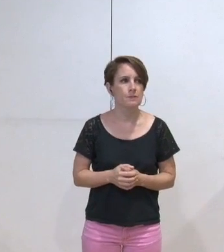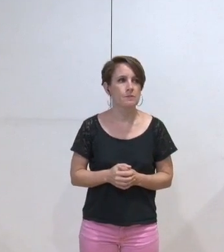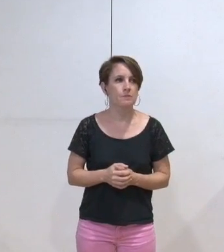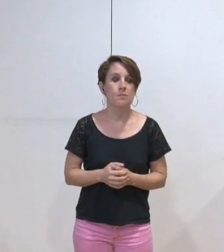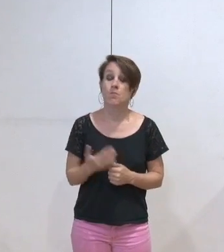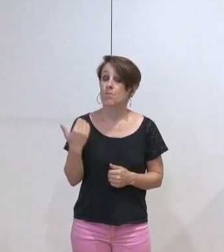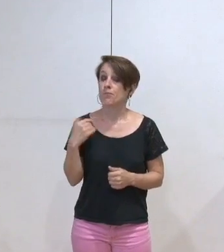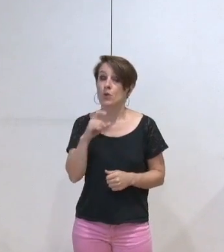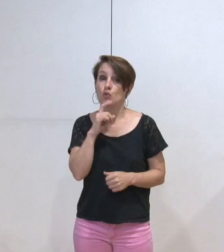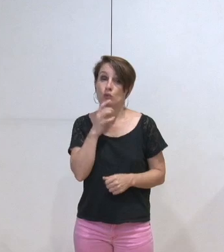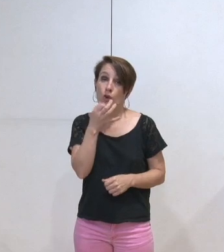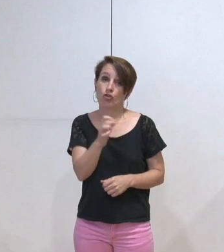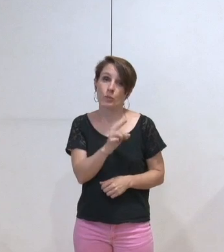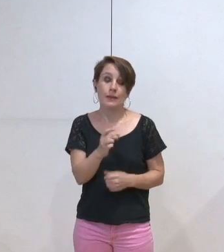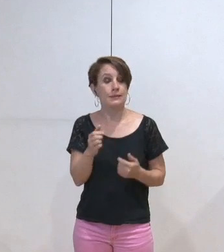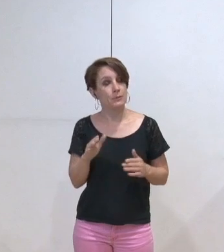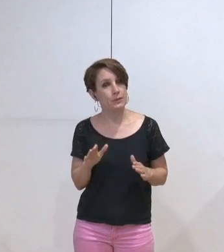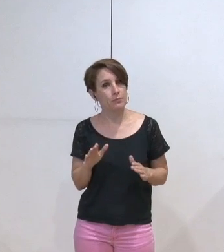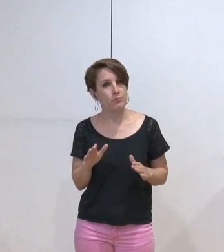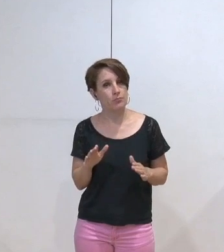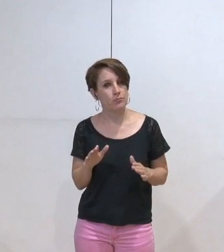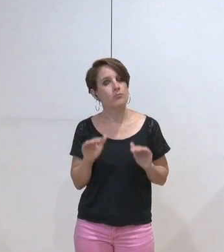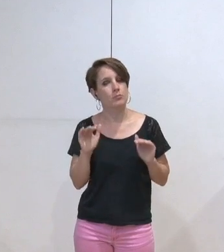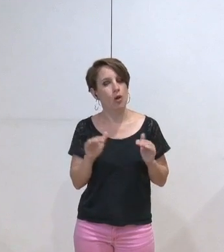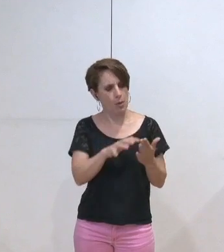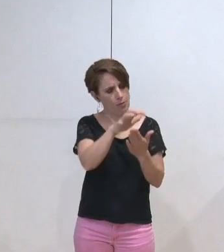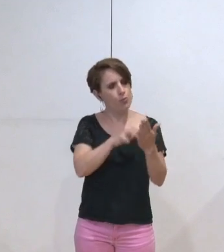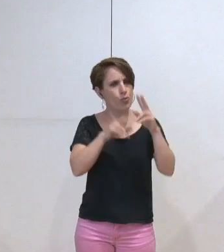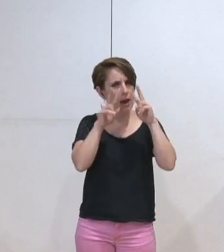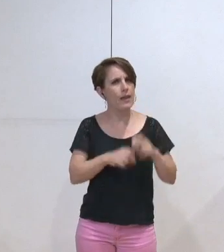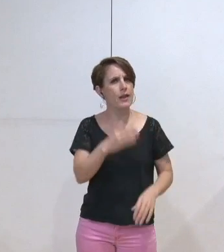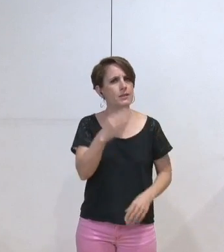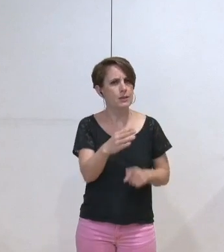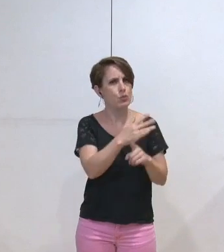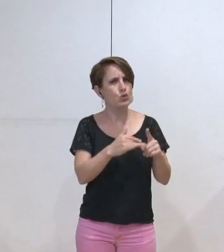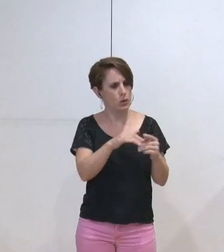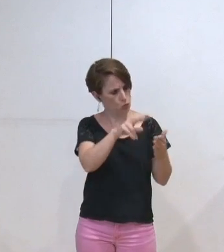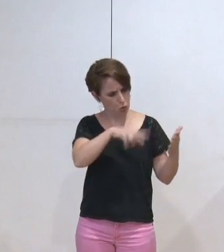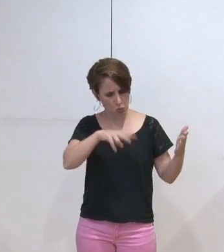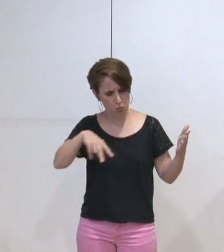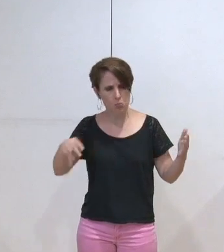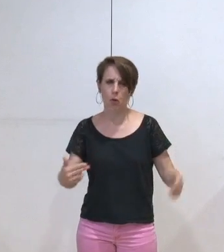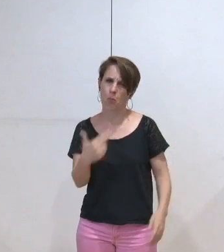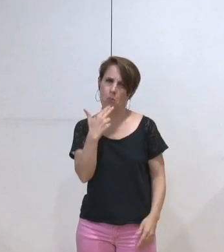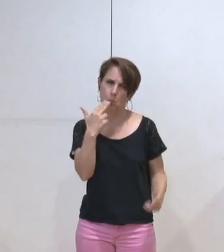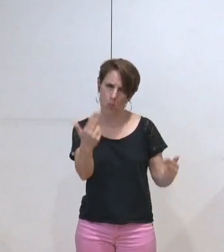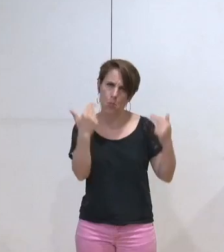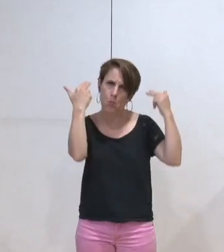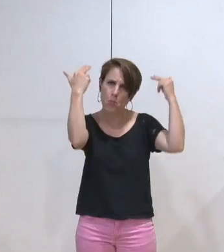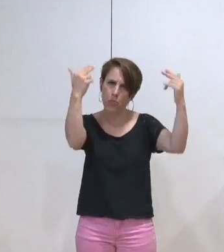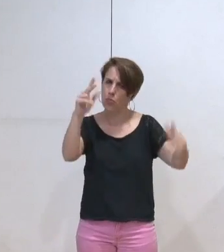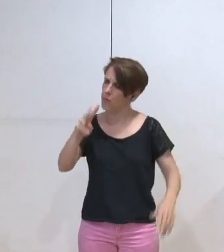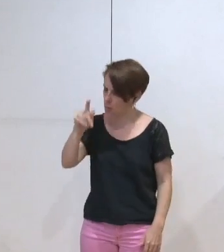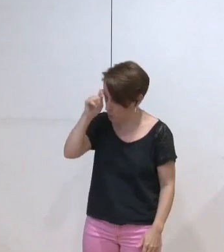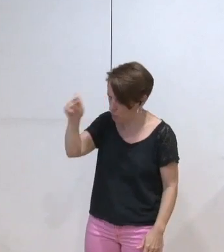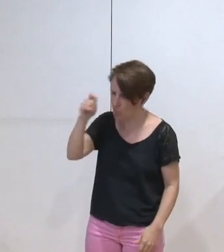l'ai pas dit tout à l'heure mais il faut jamais manquer de souligner la qualité de l'analyse des besoins sociaux et féliciter et remercier vraiment les services du CCAS et